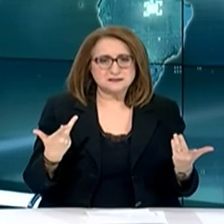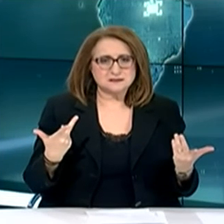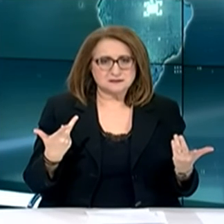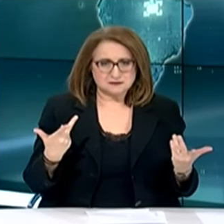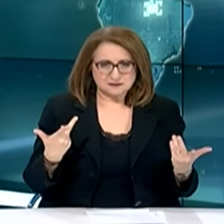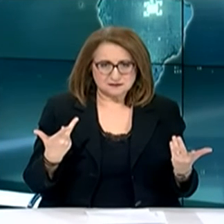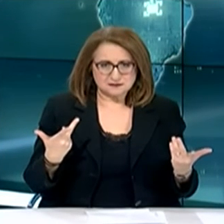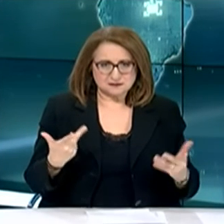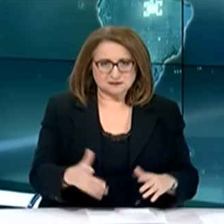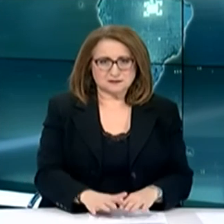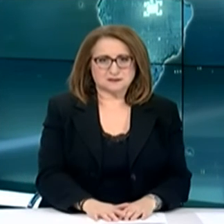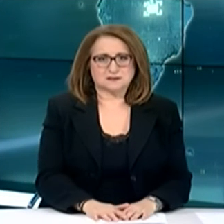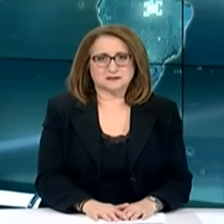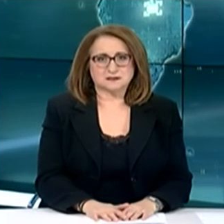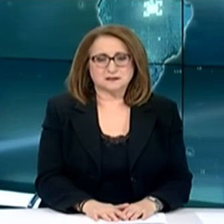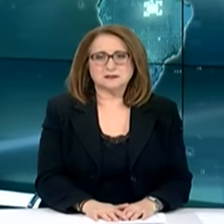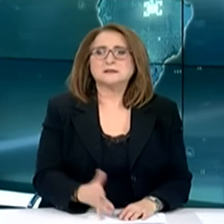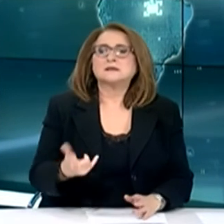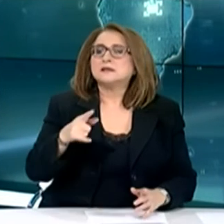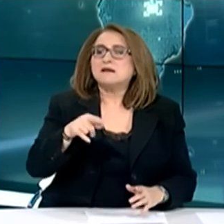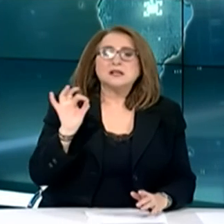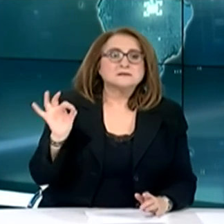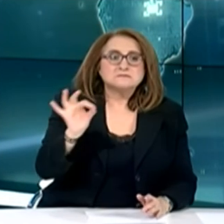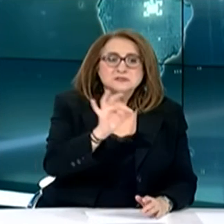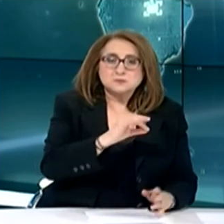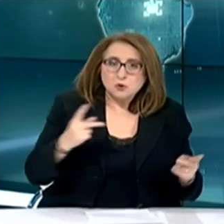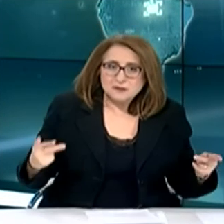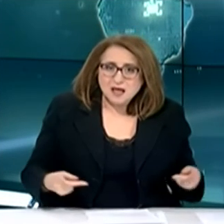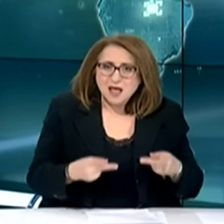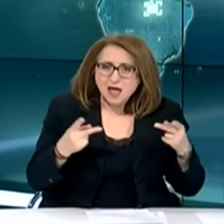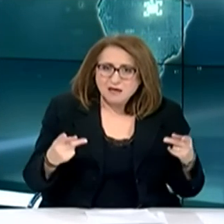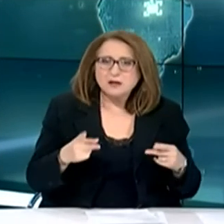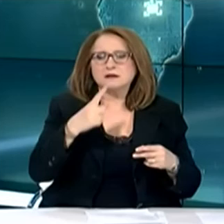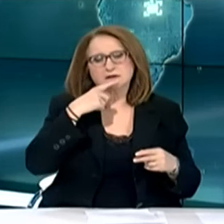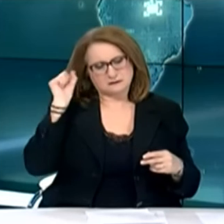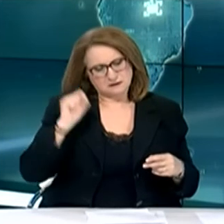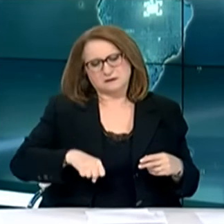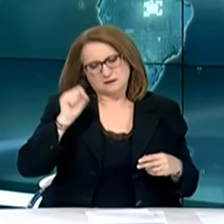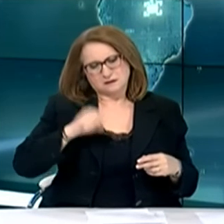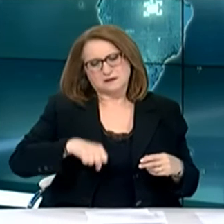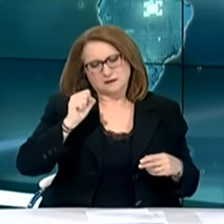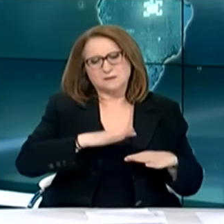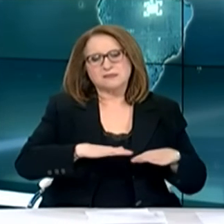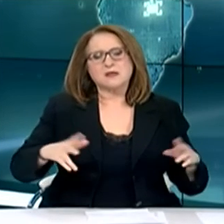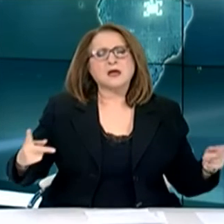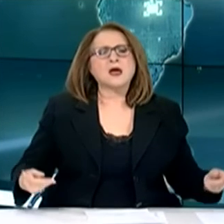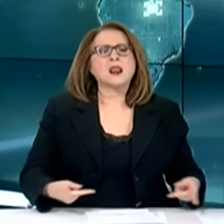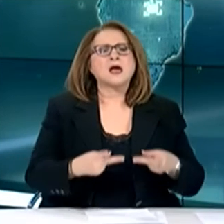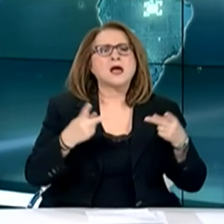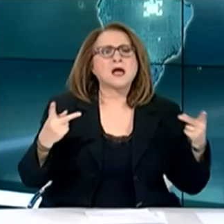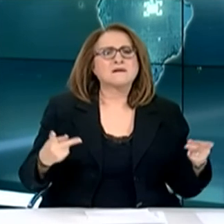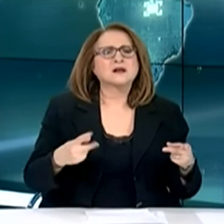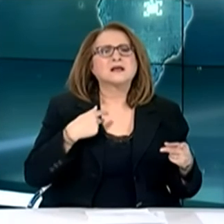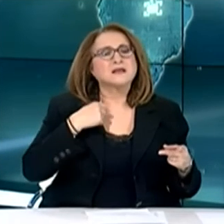αν τα, αν τα συμπτώματα είναι ήπια ή αν είναι ασυμπτώματα. Όχι, τα περισσότερα είναι ήπια με ελαφρά συμπτωματολογία. Δεν έχω τα στοιχεία της